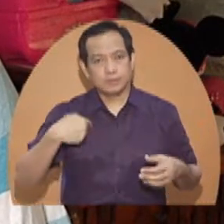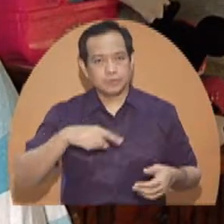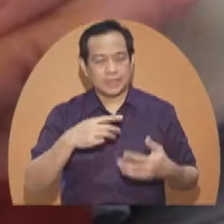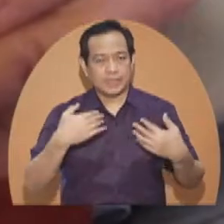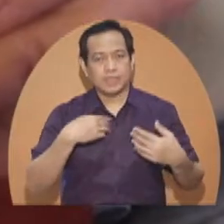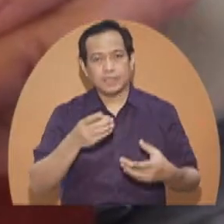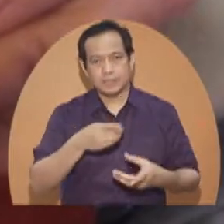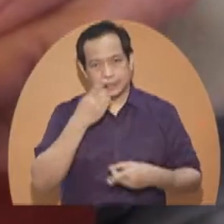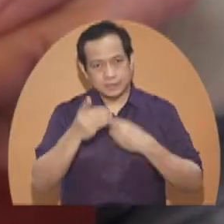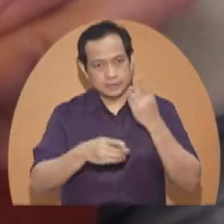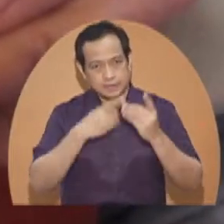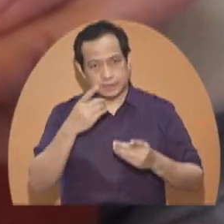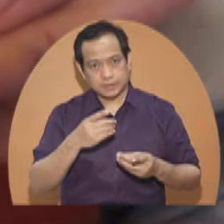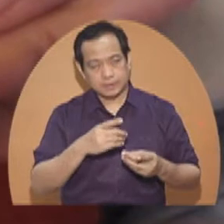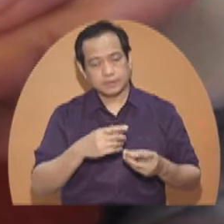nagdi-dinner kami.